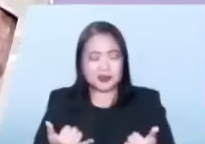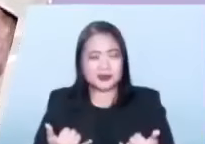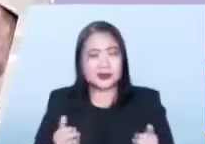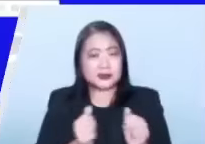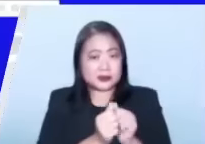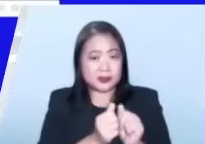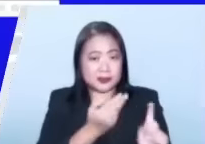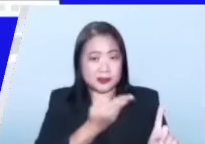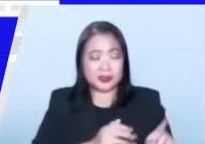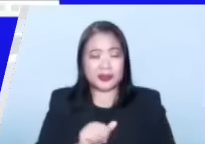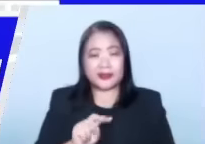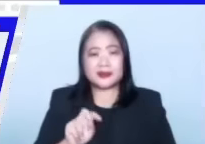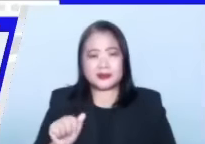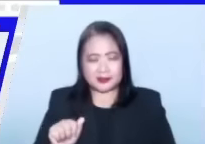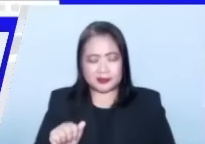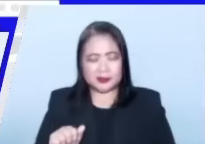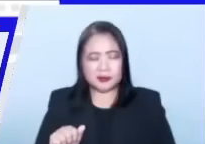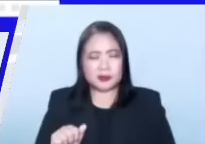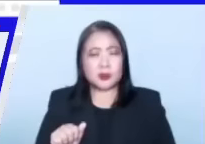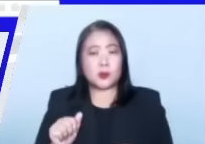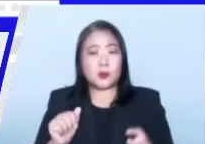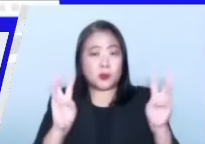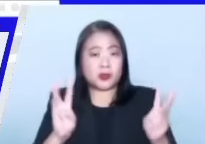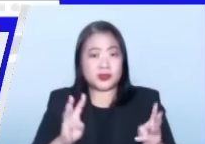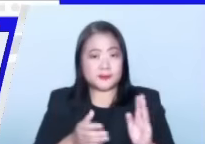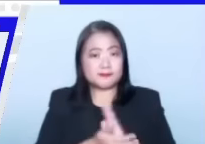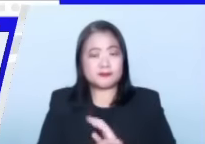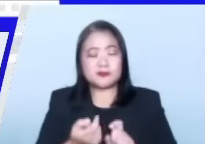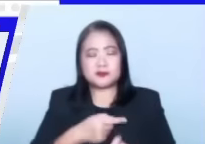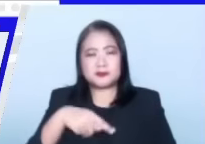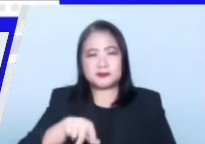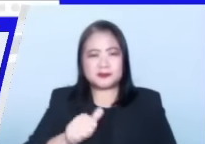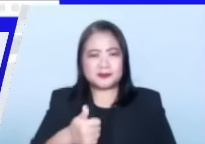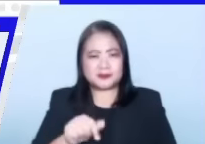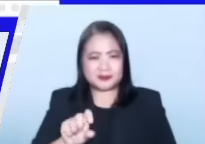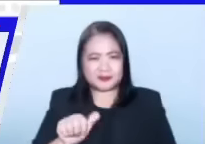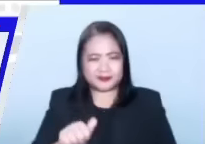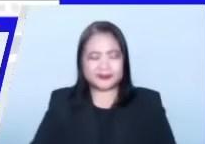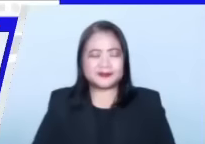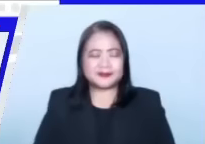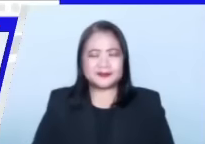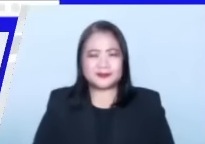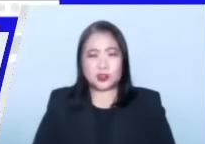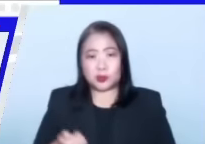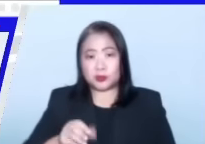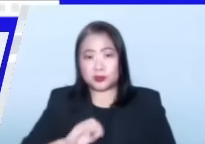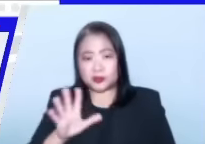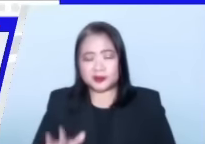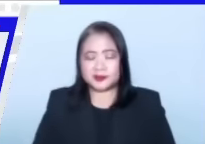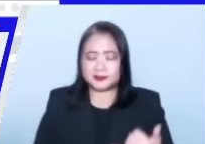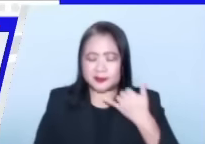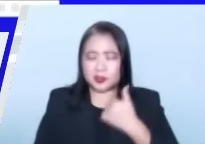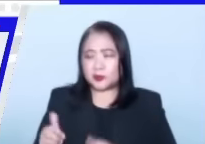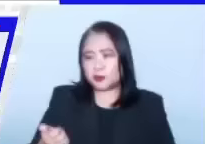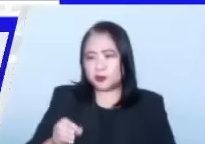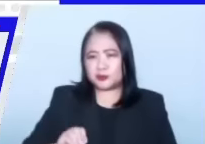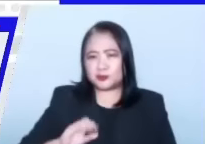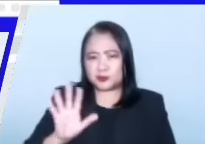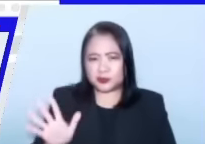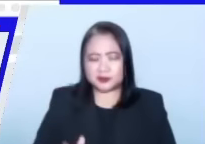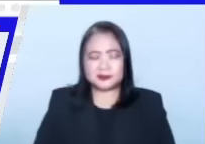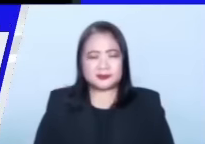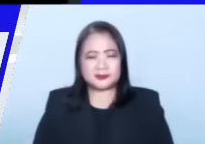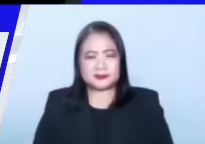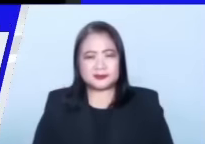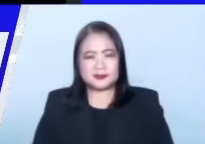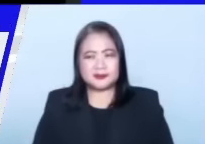Horda, weather specialist mula sa PAGASA. Ms. Ana, good morning po. Yes, magandang umaga po, sir. I grew up sa ating mga taga-subaybay.